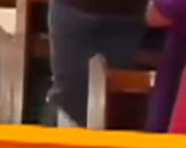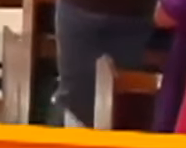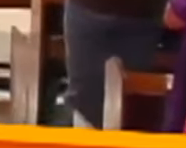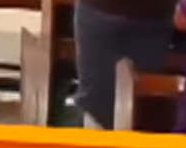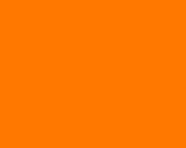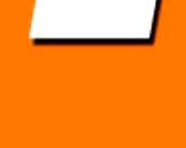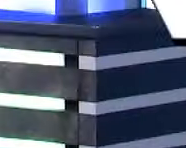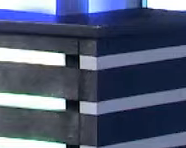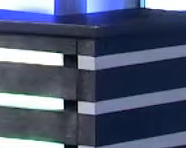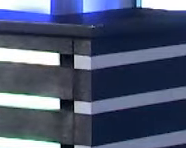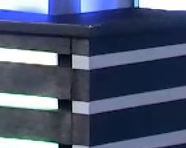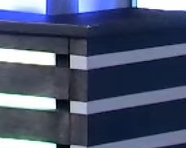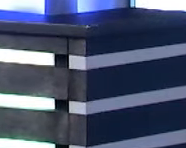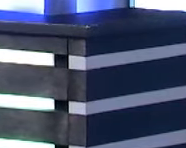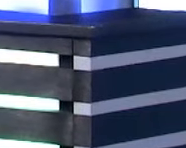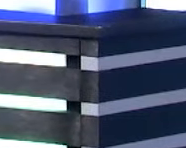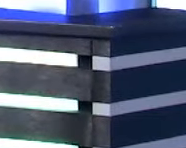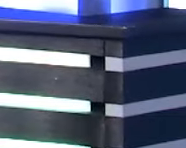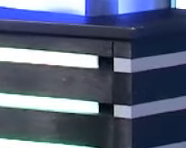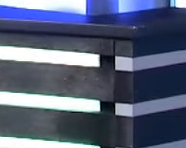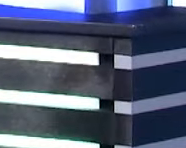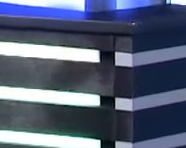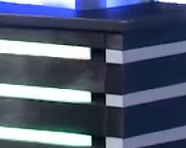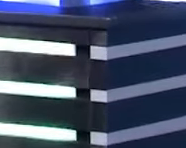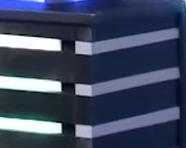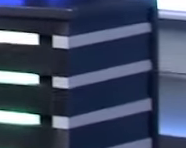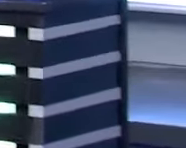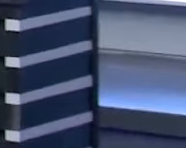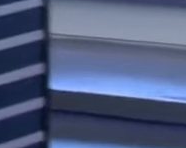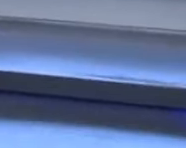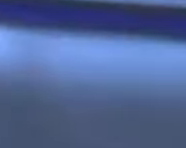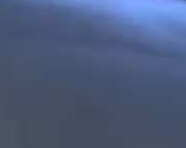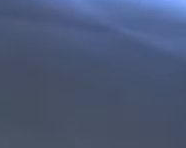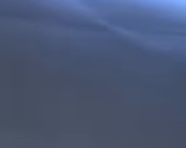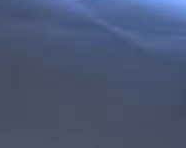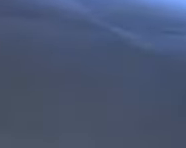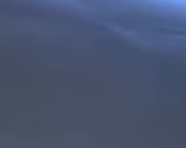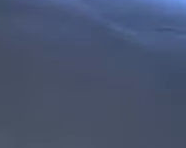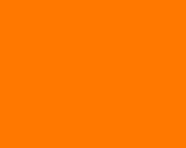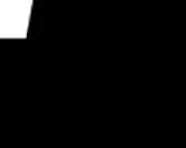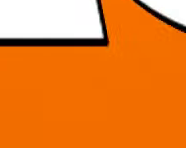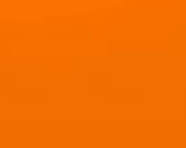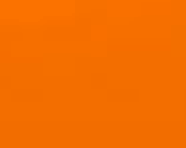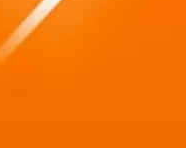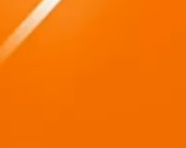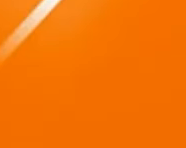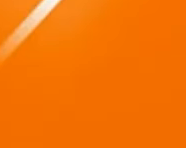media. Tuloy-tuloy ang balitaan sa Frontline Pilipinas Weekend.